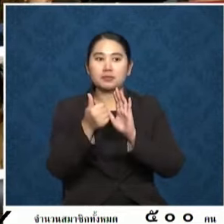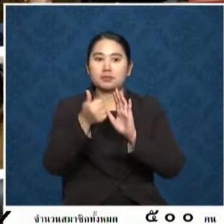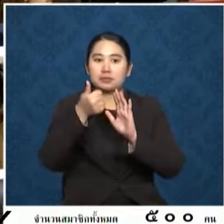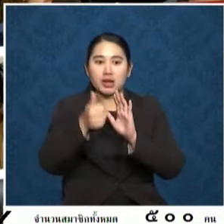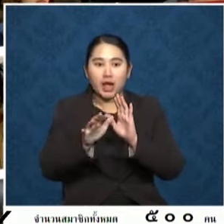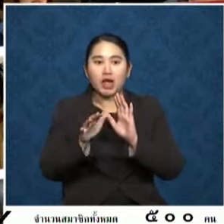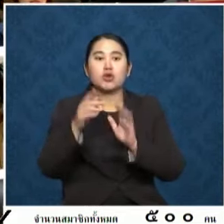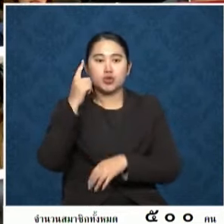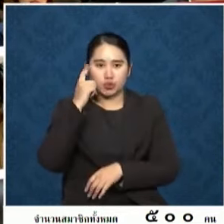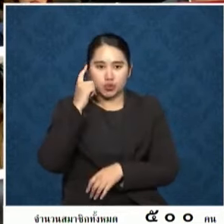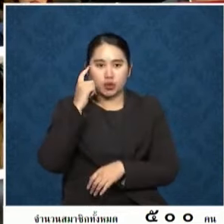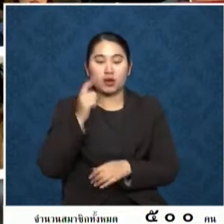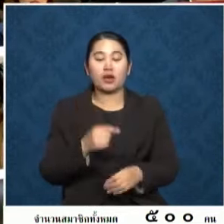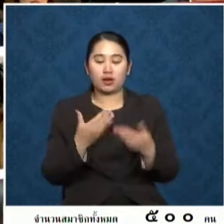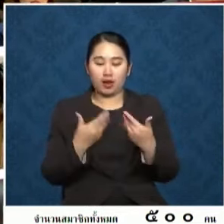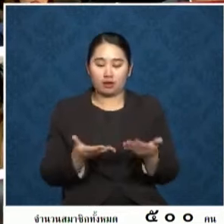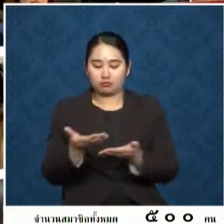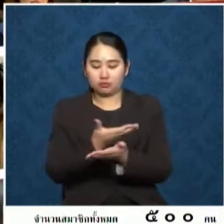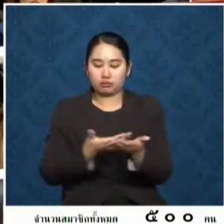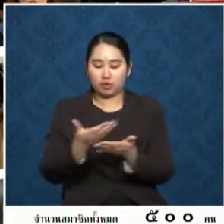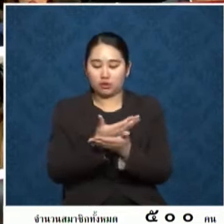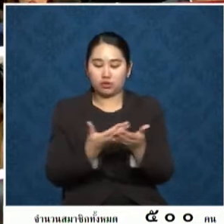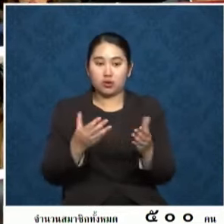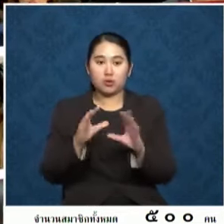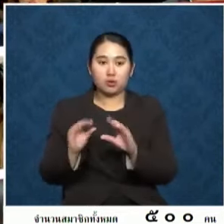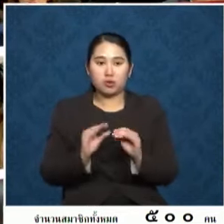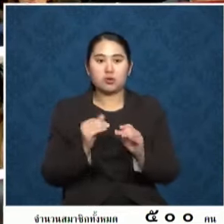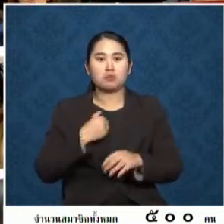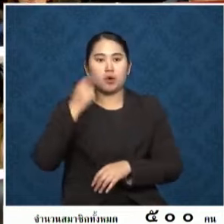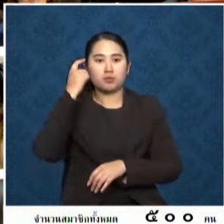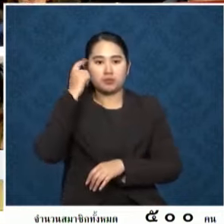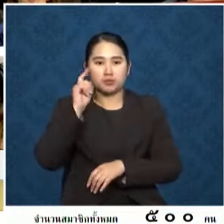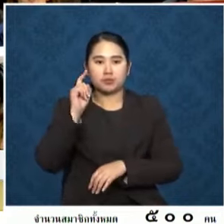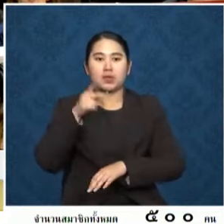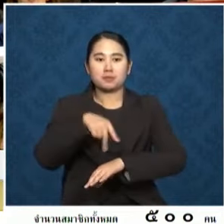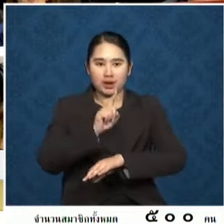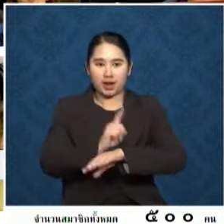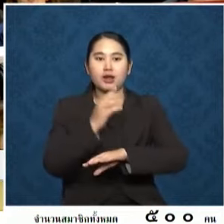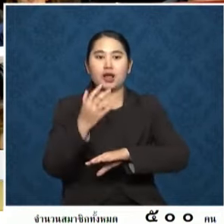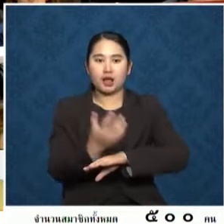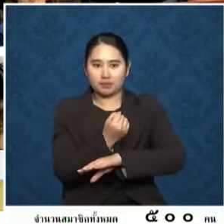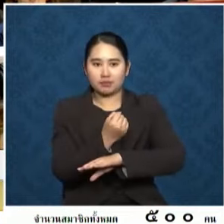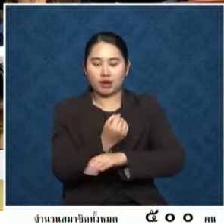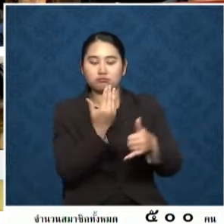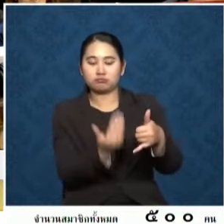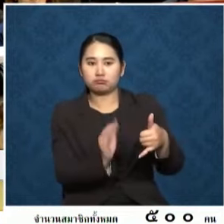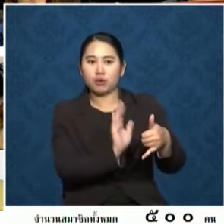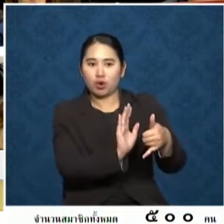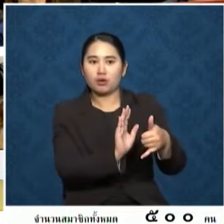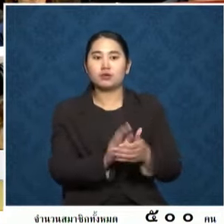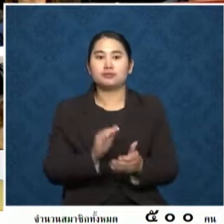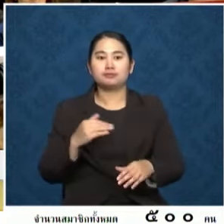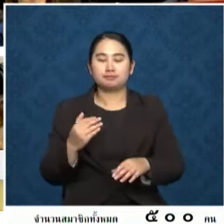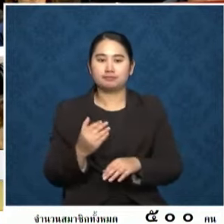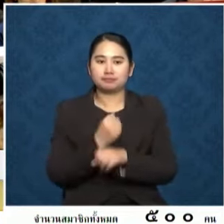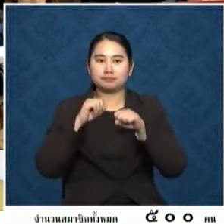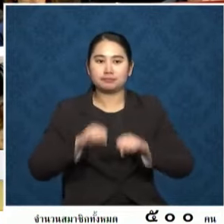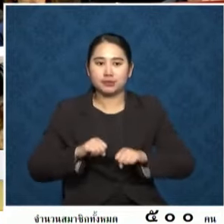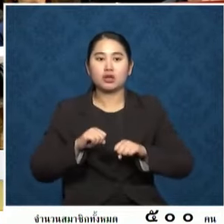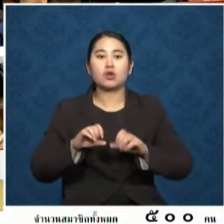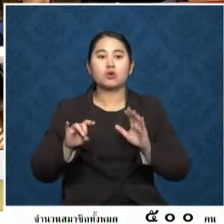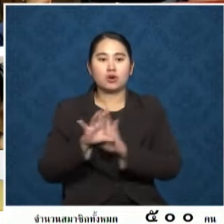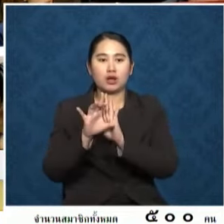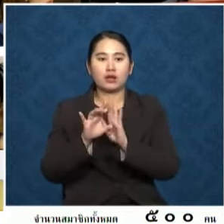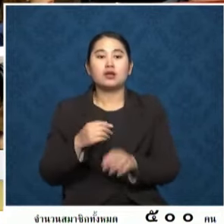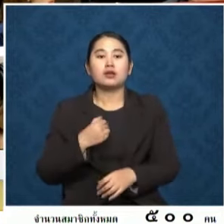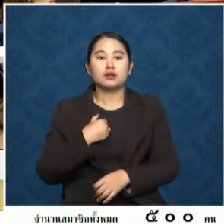มื่อมีการพิจารณาเนี่ยสุดท้ายก็เขาจะเป็นน่าจะเป็นอำนาจของท่านประธานนะครับที่จะต้องเป็นผู้พิจารณาท่านสุดท้ายซึ่